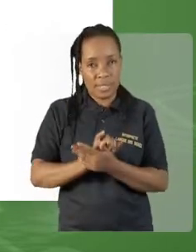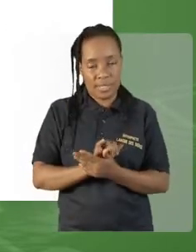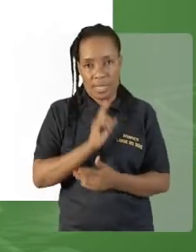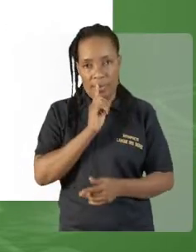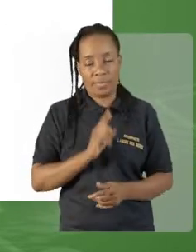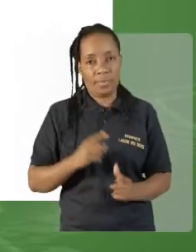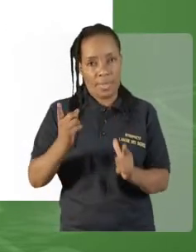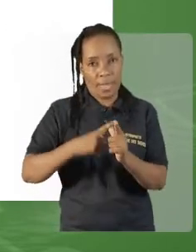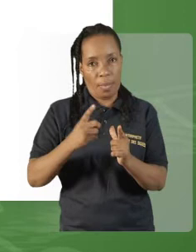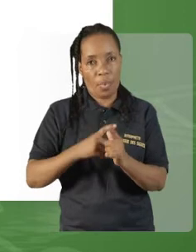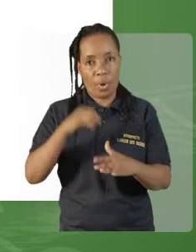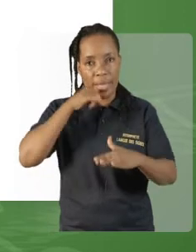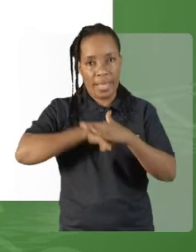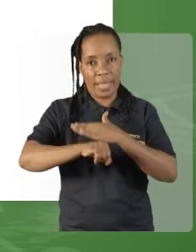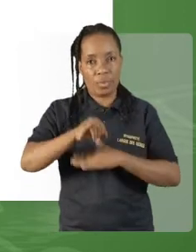verrons l'introduction.